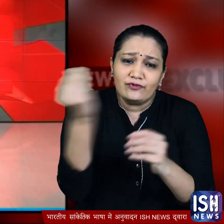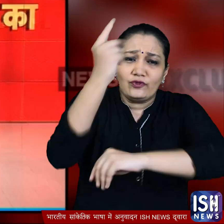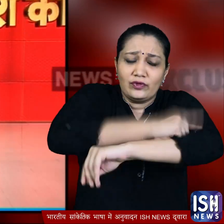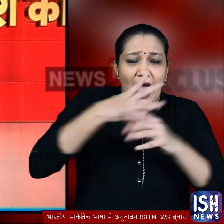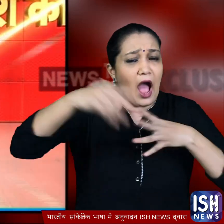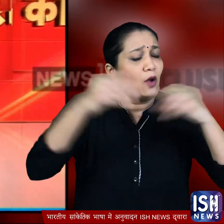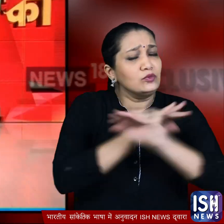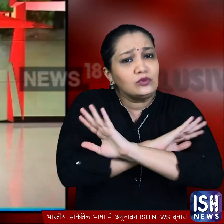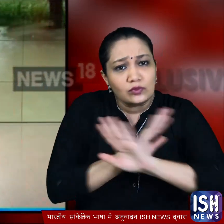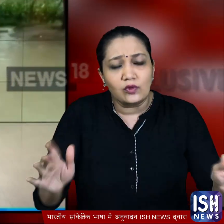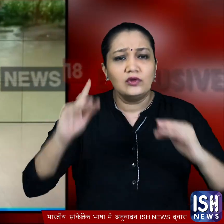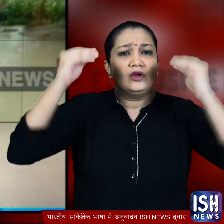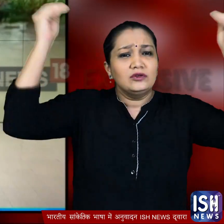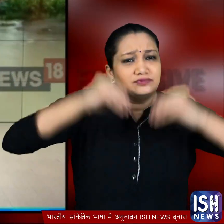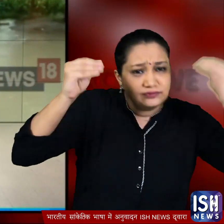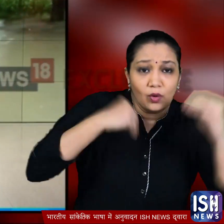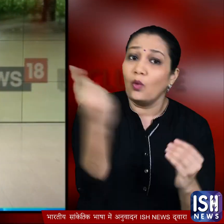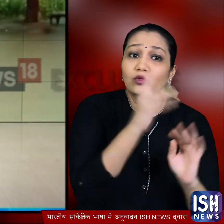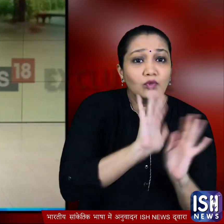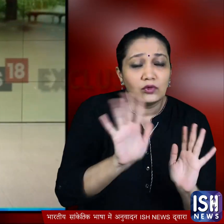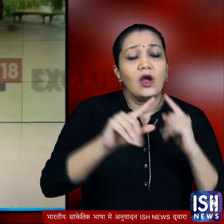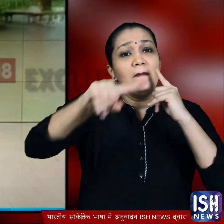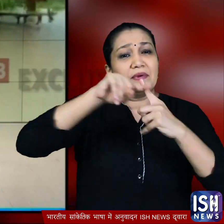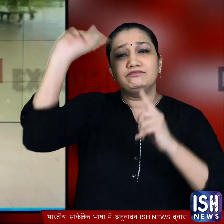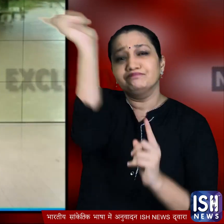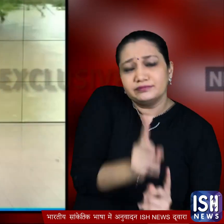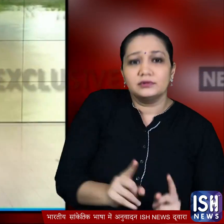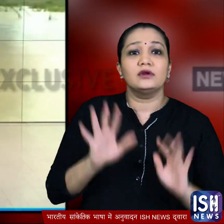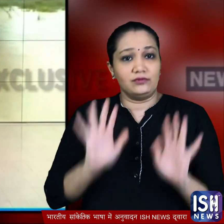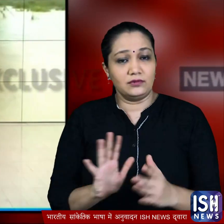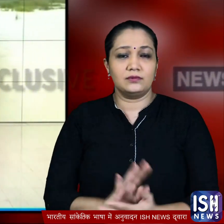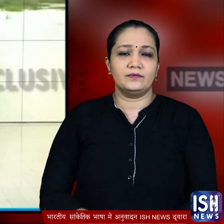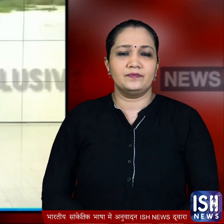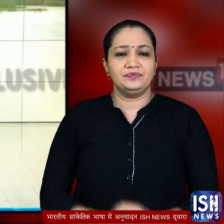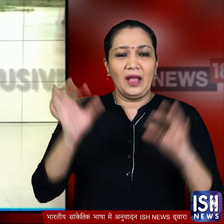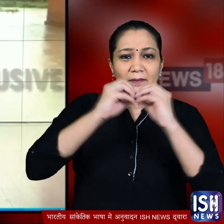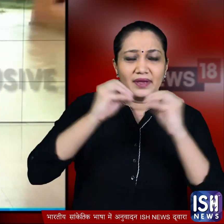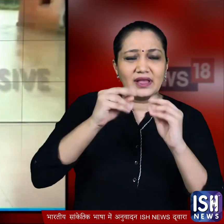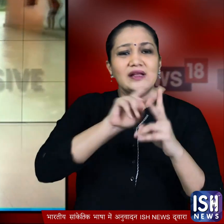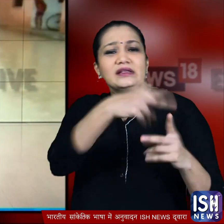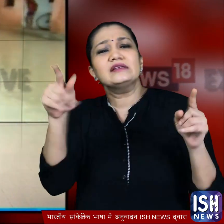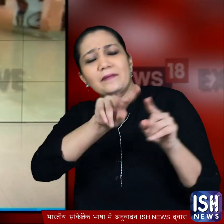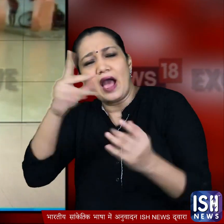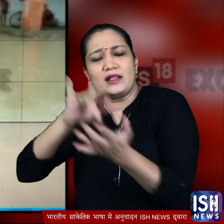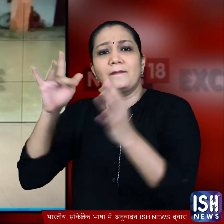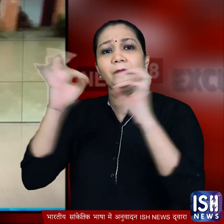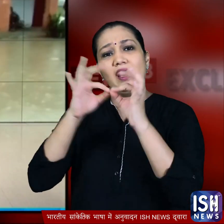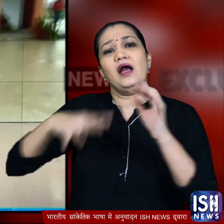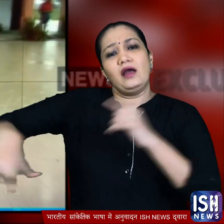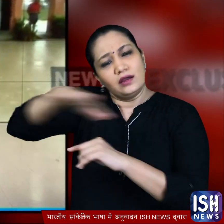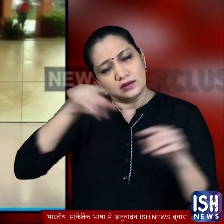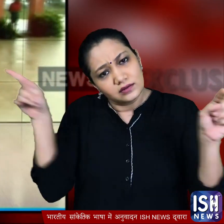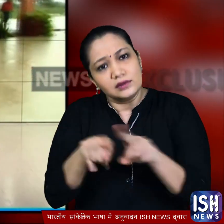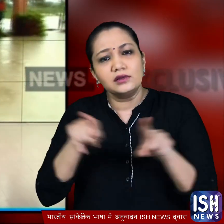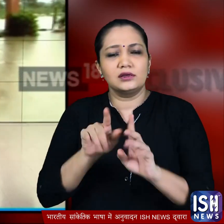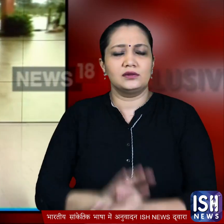दिनों तक घर से ना निकलें, क्योंकि आसमान से केवल पानी ही नहीं बिजली भी गिर सकती है। बेतिया से मिलते जुलते हालात बगहा में भी हैं।